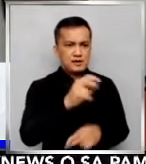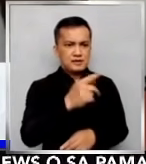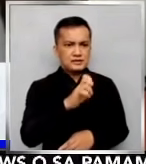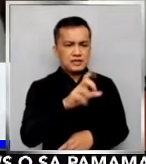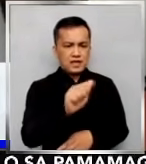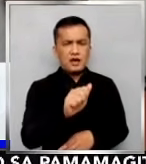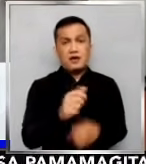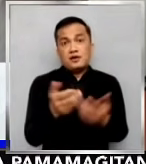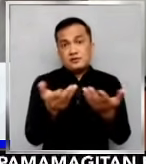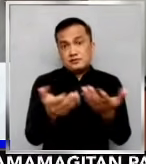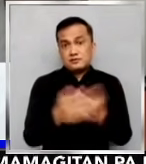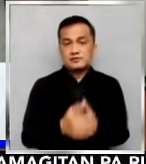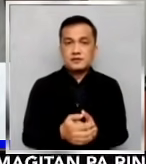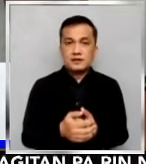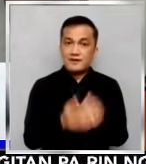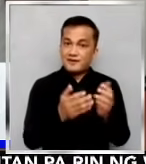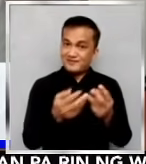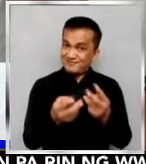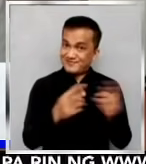maghanda lang sila